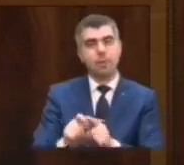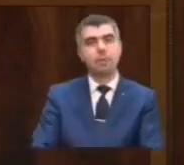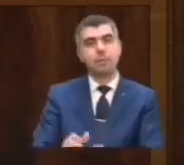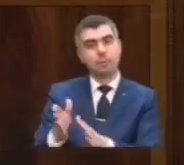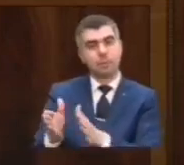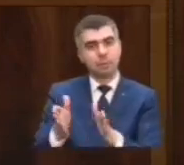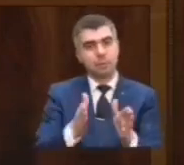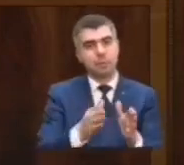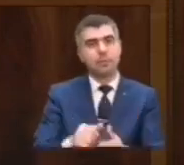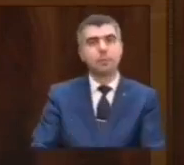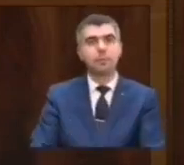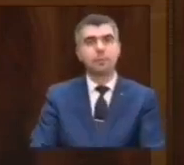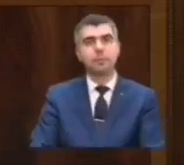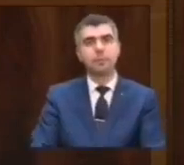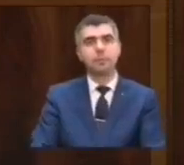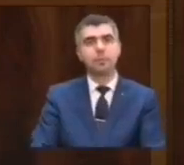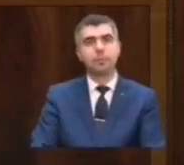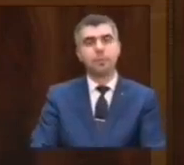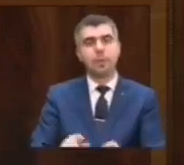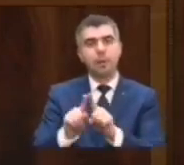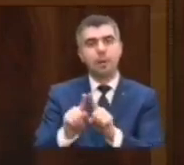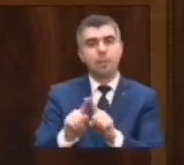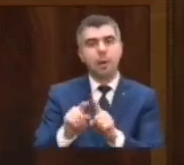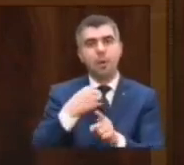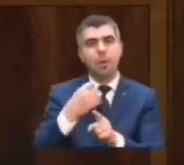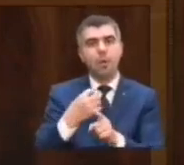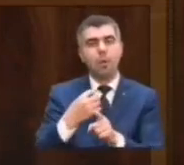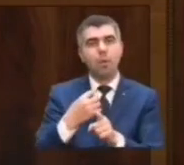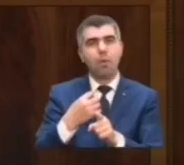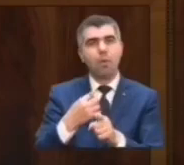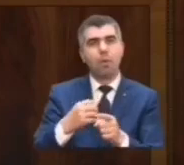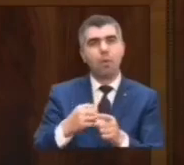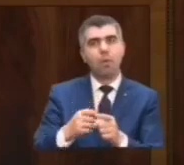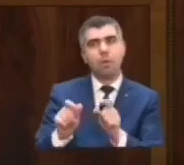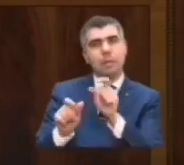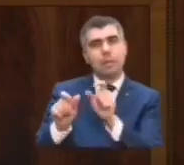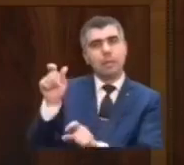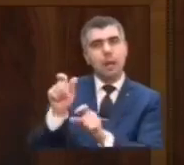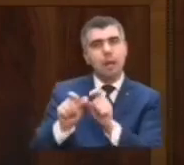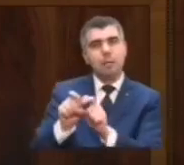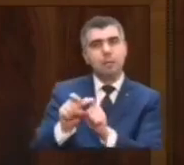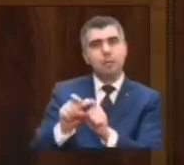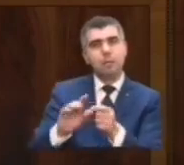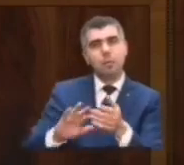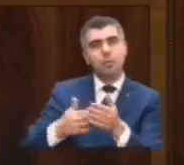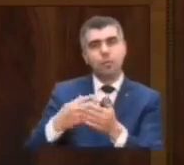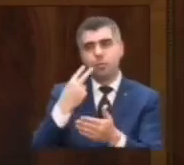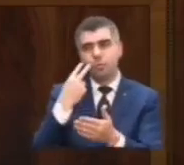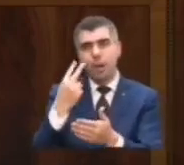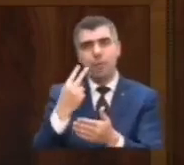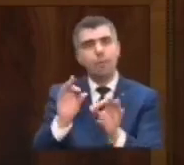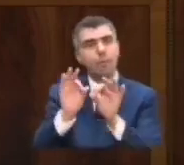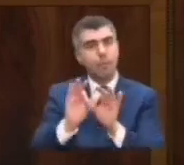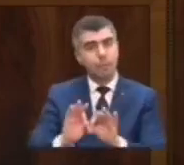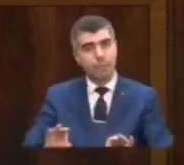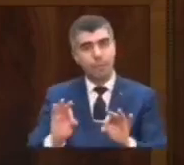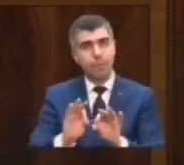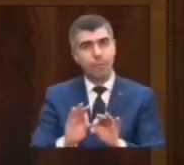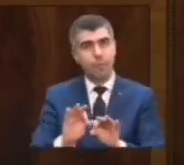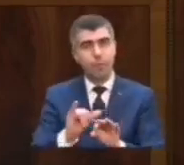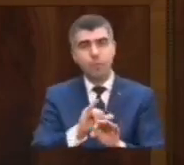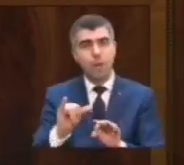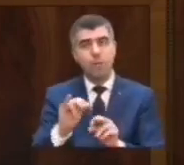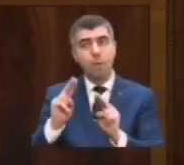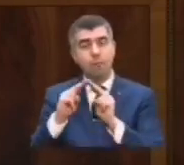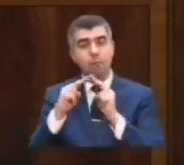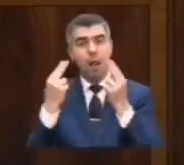وننتقل كذلك إلى العرس الكبير. إخوان كأنه شيء ما احتاج مكينة، والعالم